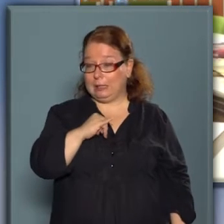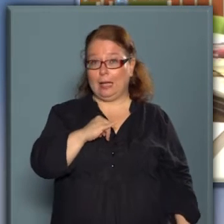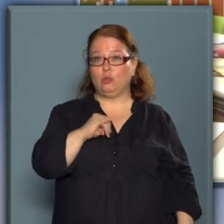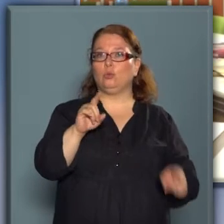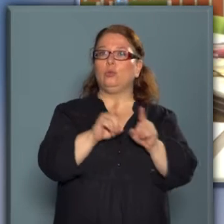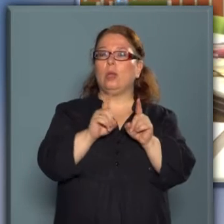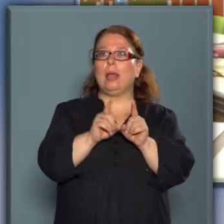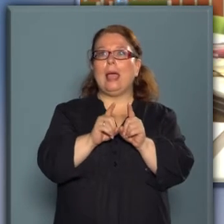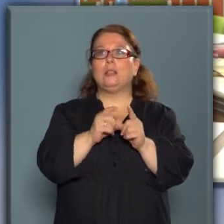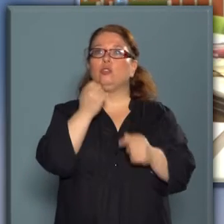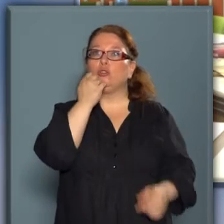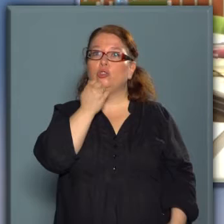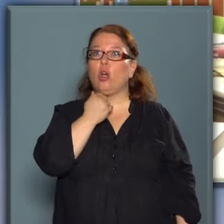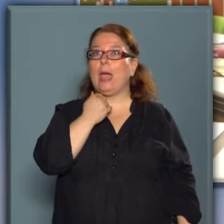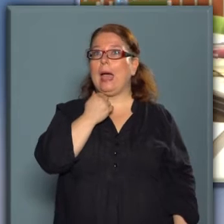Nagyon érdekes. Ugyanígy